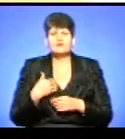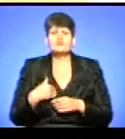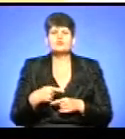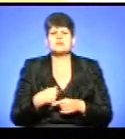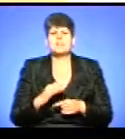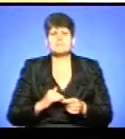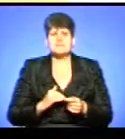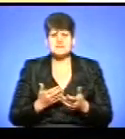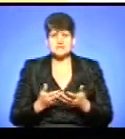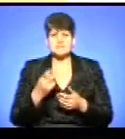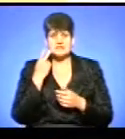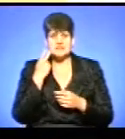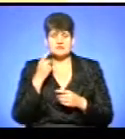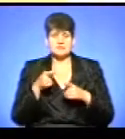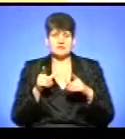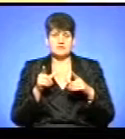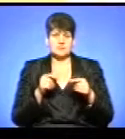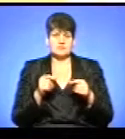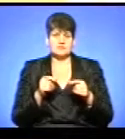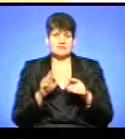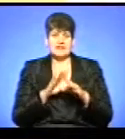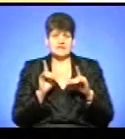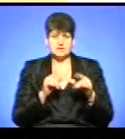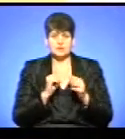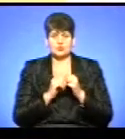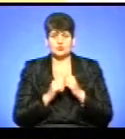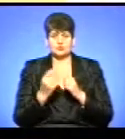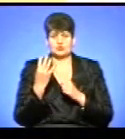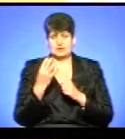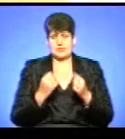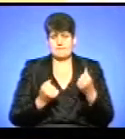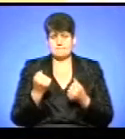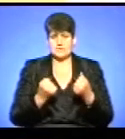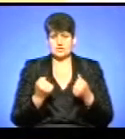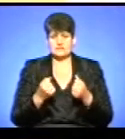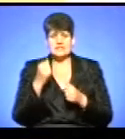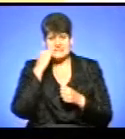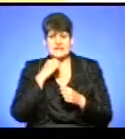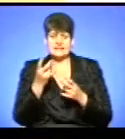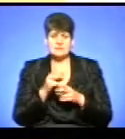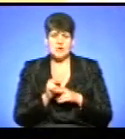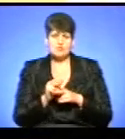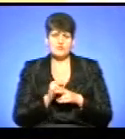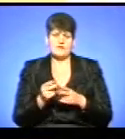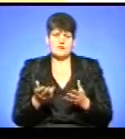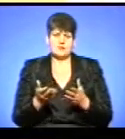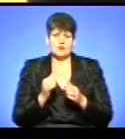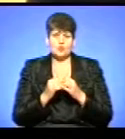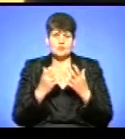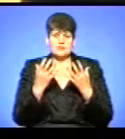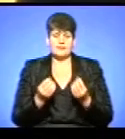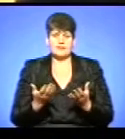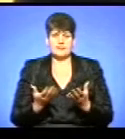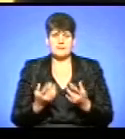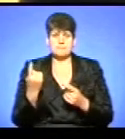мені цей бізнес? Завжди він не виїжджає в районі чотирьох машин кожен день. Чому? Тому що вони реально старі, їх треба ремонтувати кожен божий день.